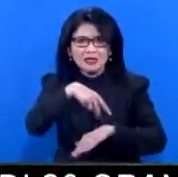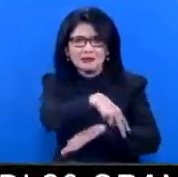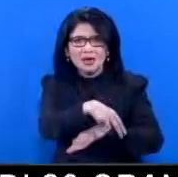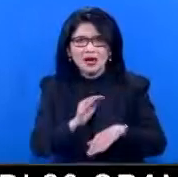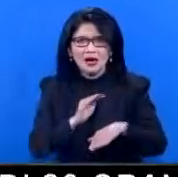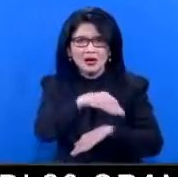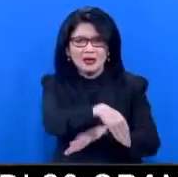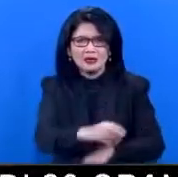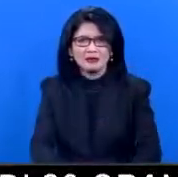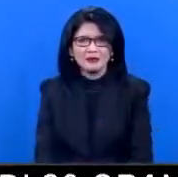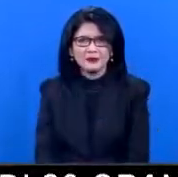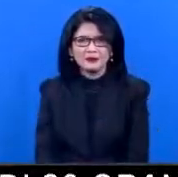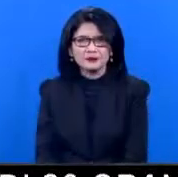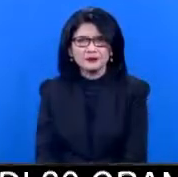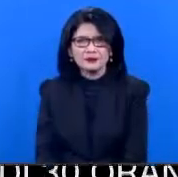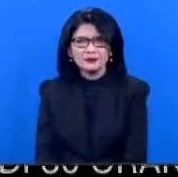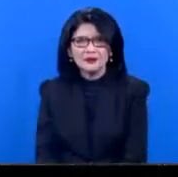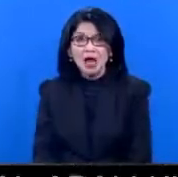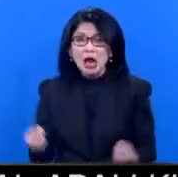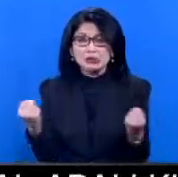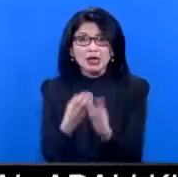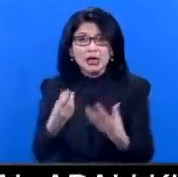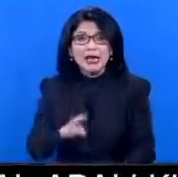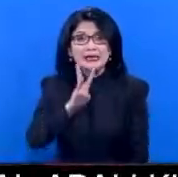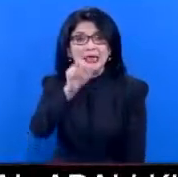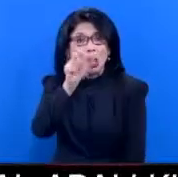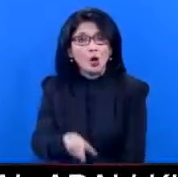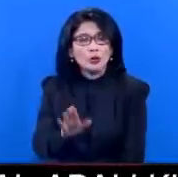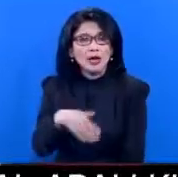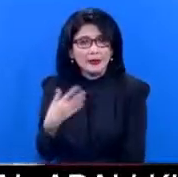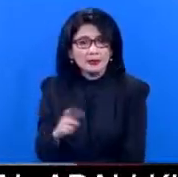nyebrang. Kasus kecelakaan yang menewaskan tiga orang ini kini